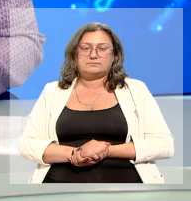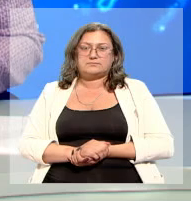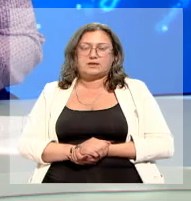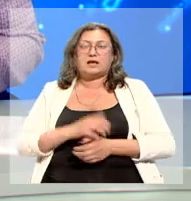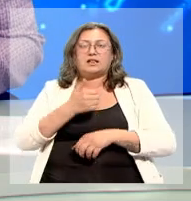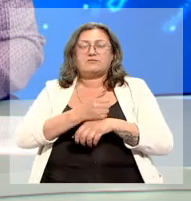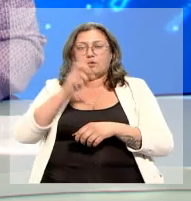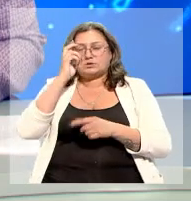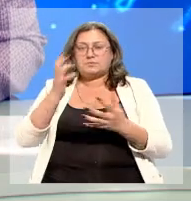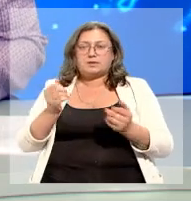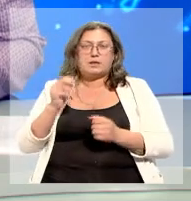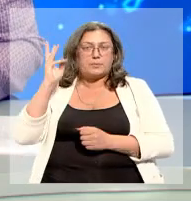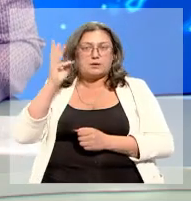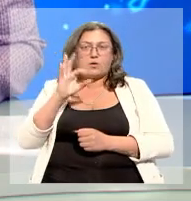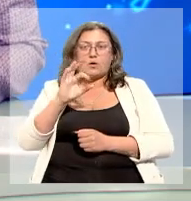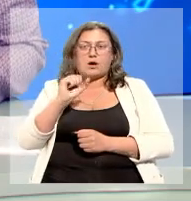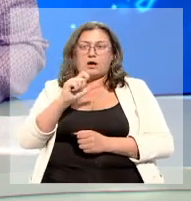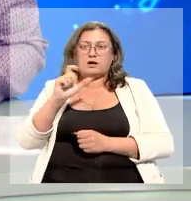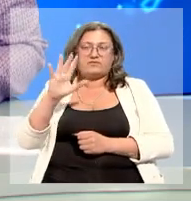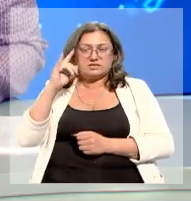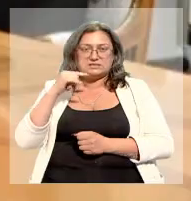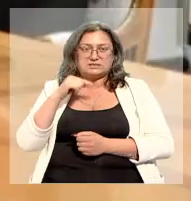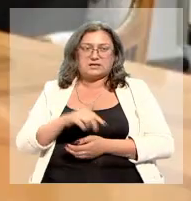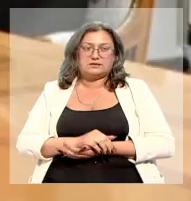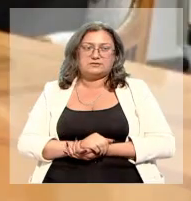Глава государства принял посла ОАЭ в Казахстане.